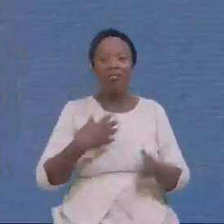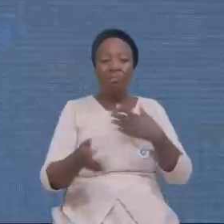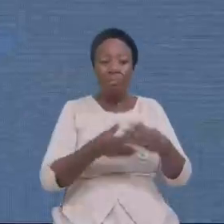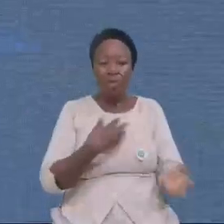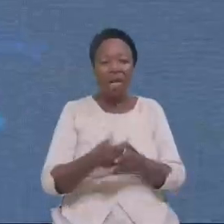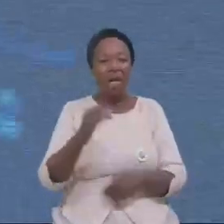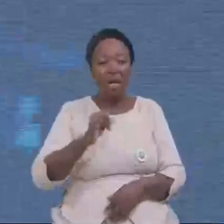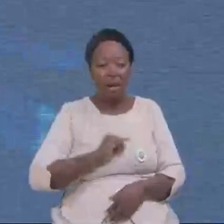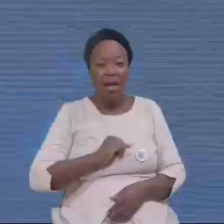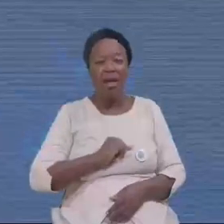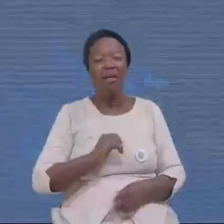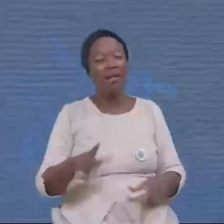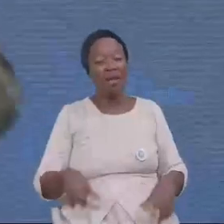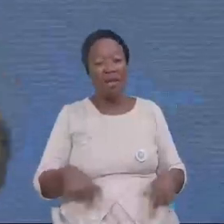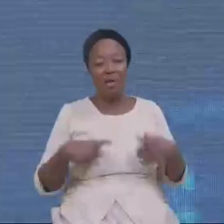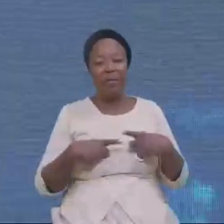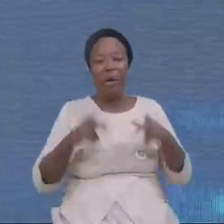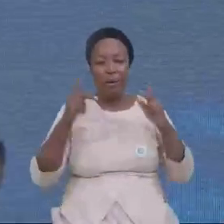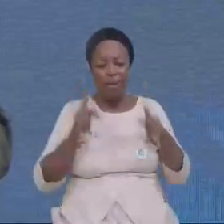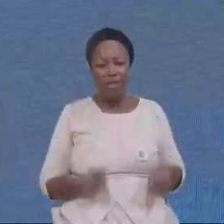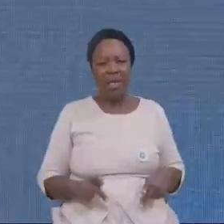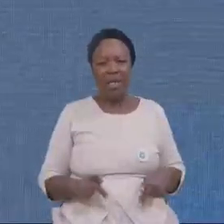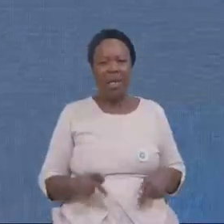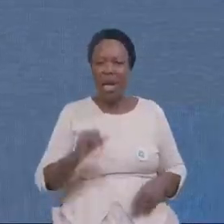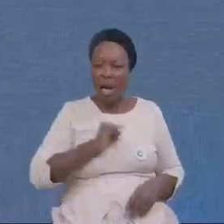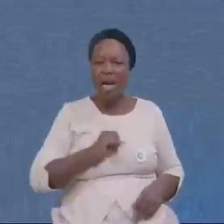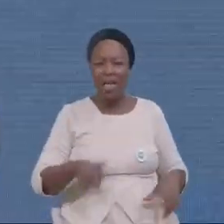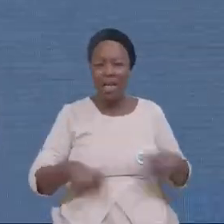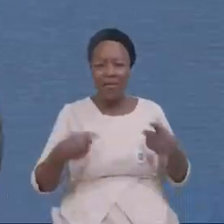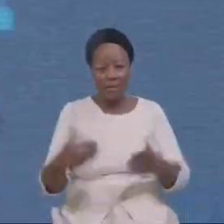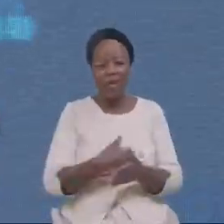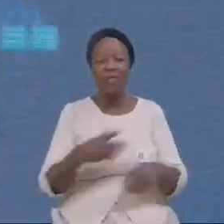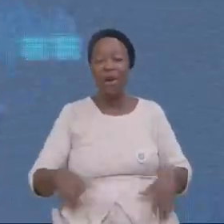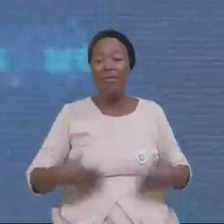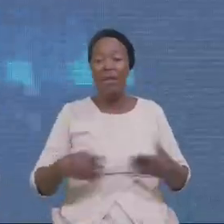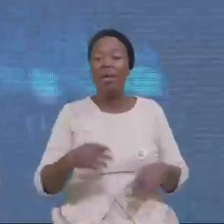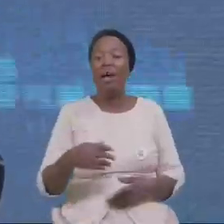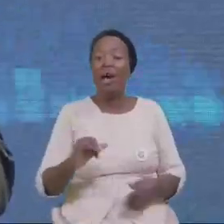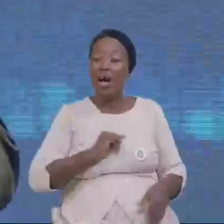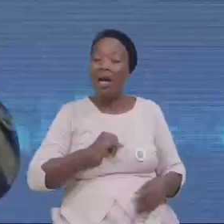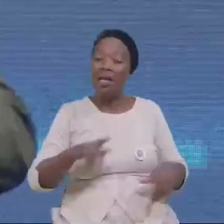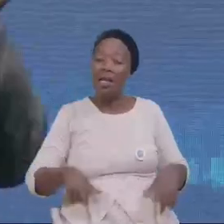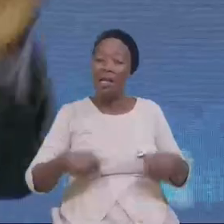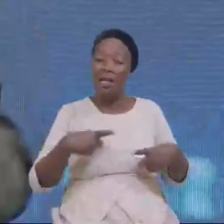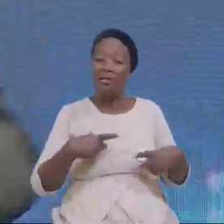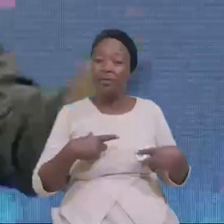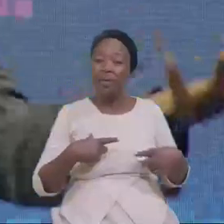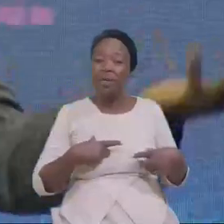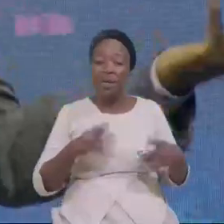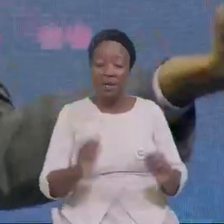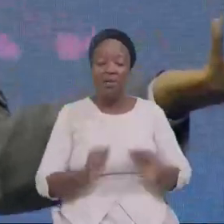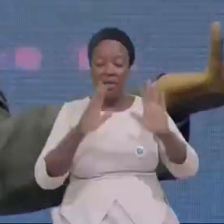vis personnel, si je vis une nouvelle vie, je vis. Vie convertie, je vis.